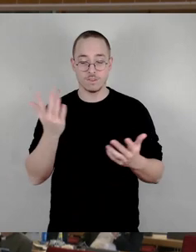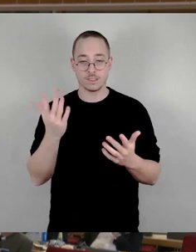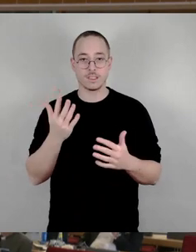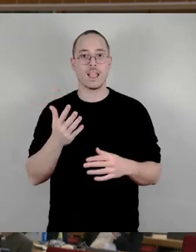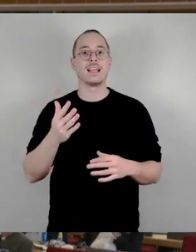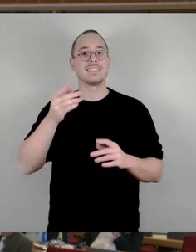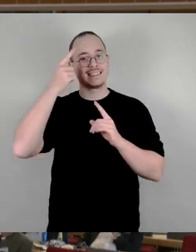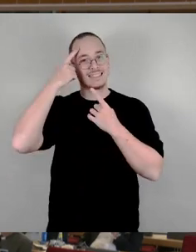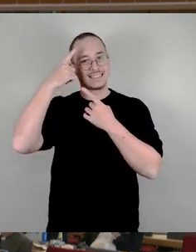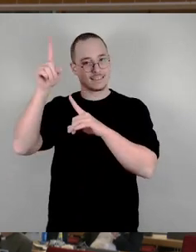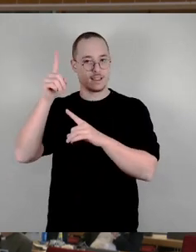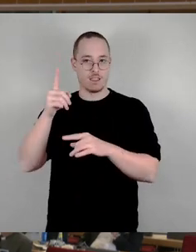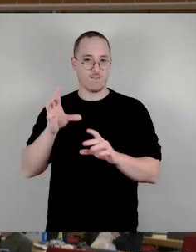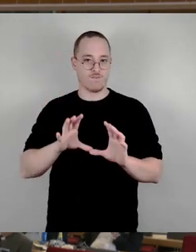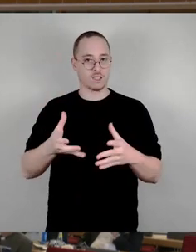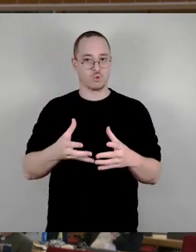Herr Lichti.